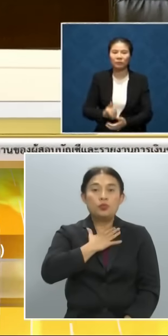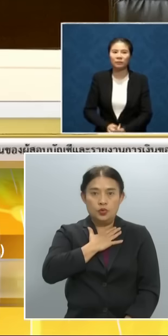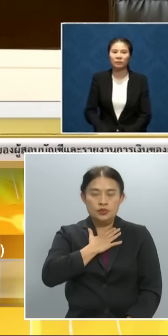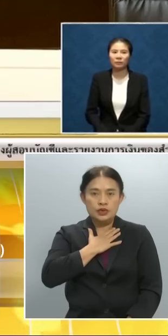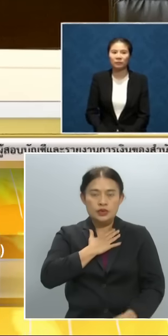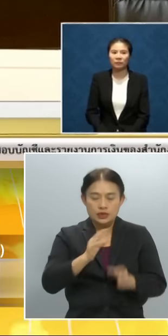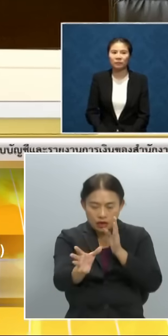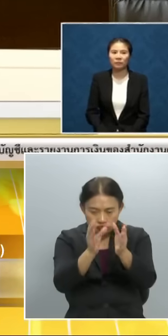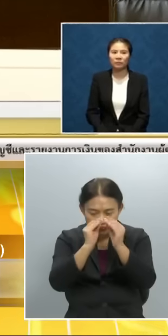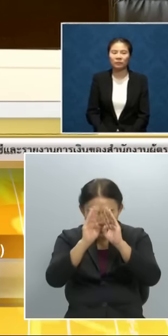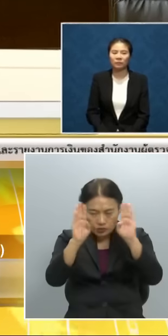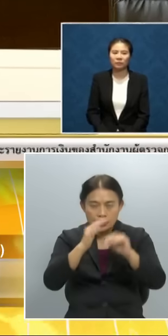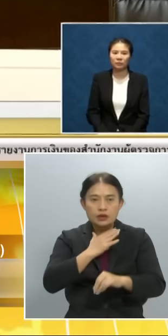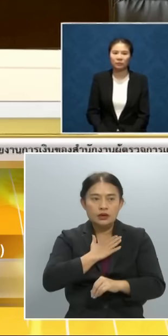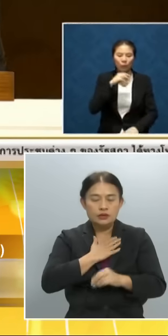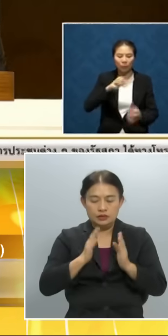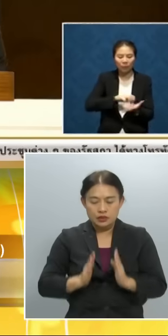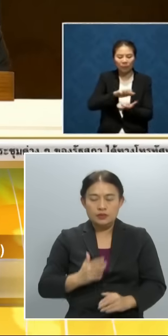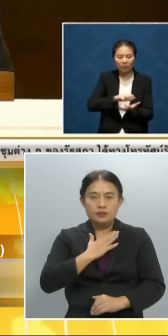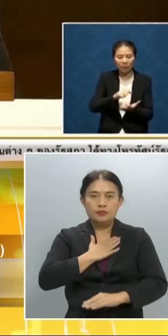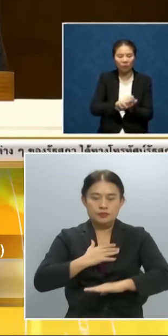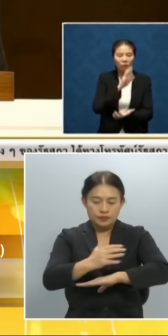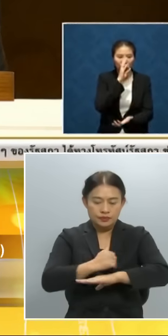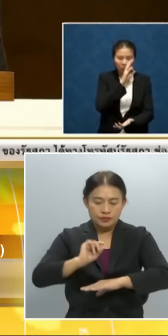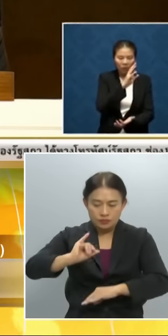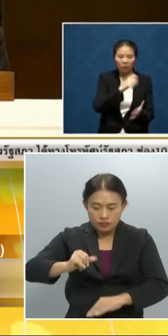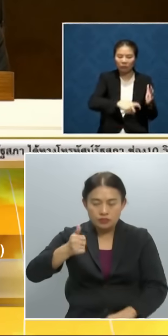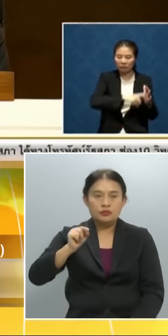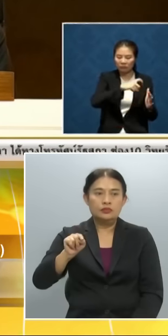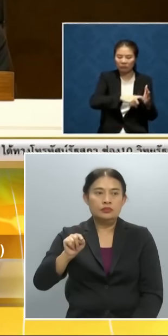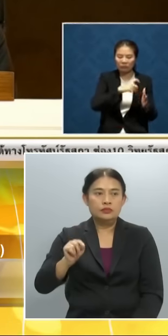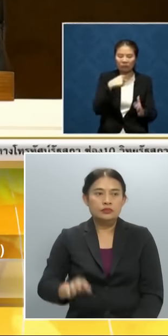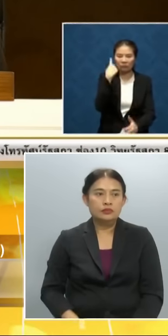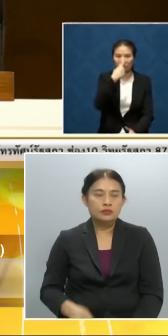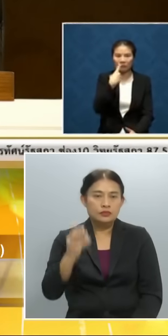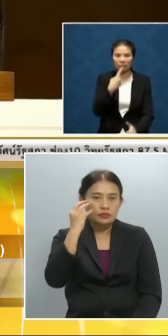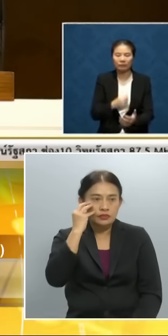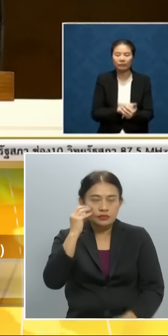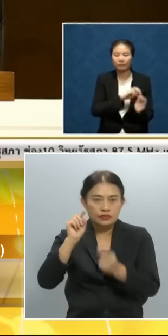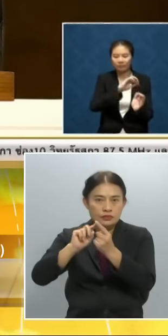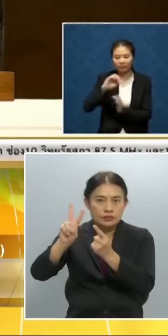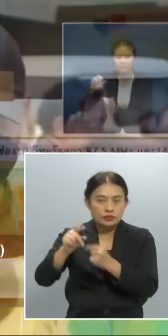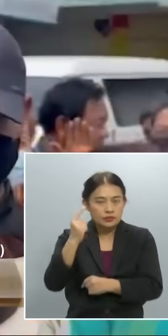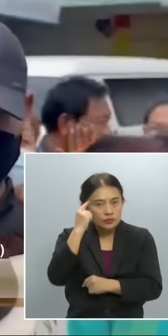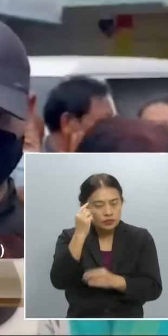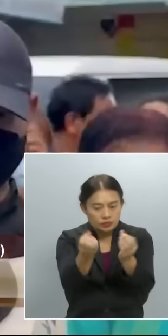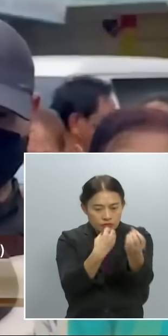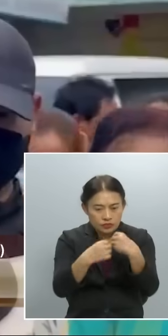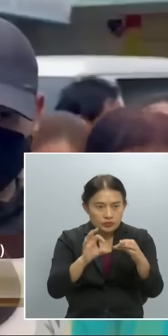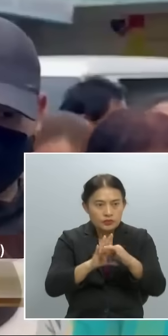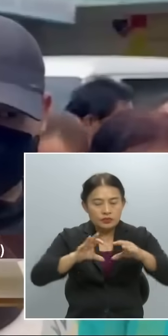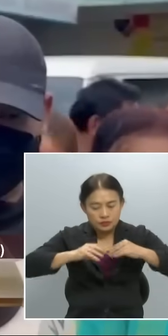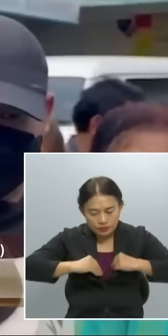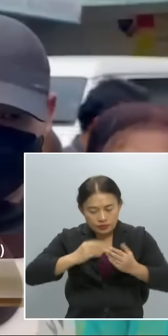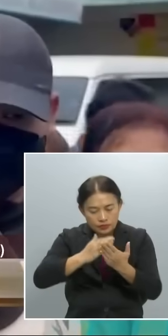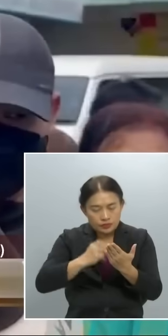าแล้วผมก็รู้สึกว่าผมเป็นนักการเมืองที่ดีขึ้นมากอันนี้จะเป็นพิธาเวอร์ชัน2รู้จักรับฟังรู้จักมีวุฒิภาวะรู้จักเข้า